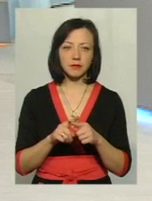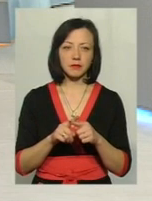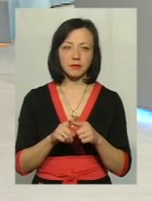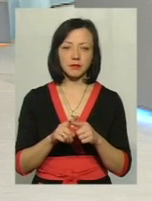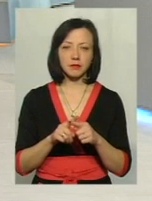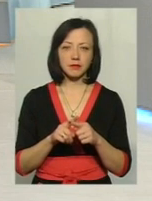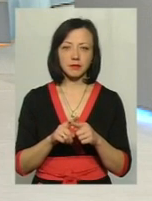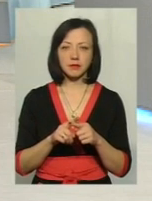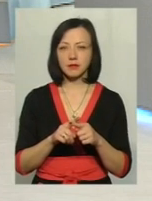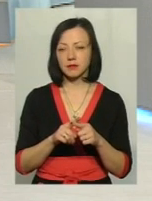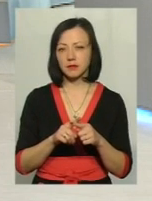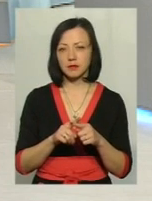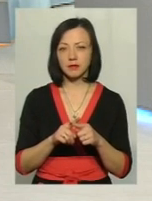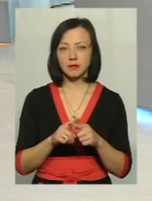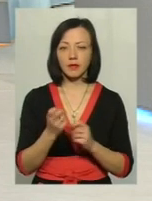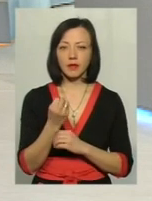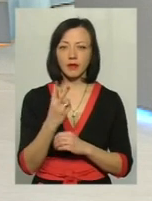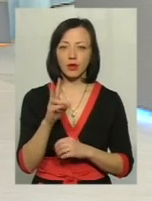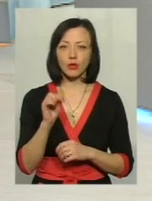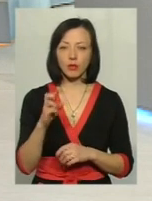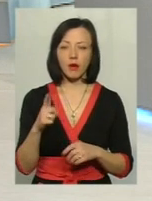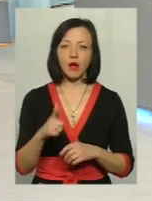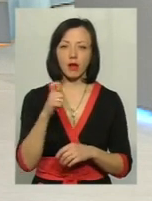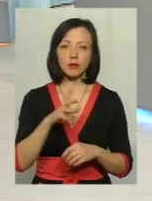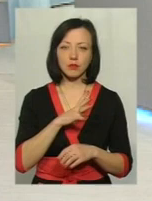В квартирі 12 кубів газу було.